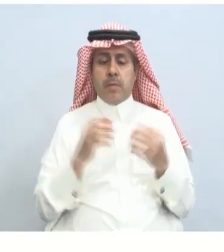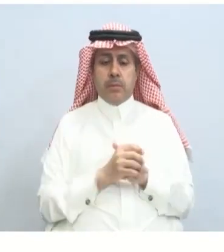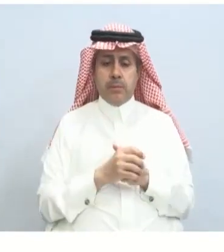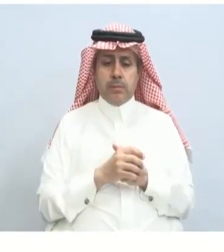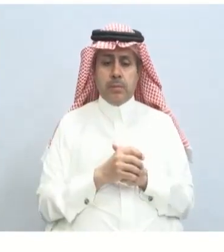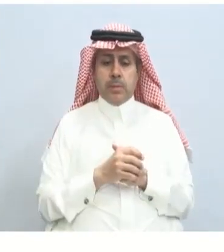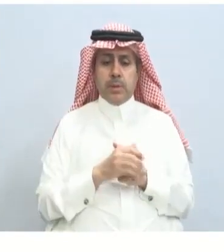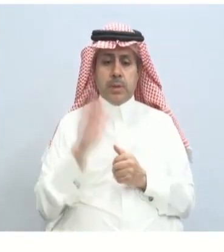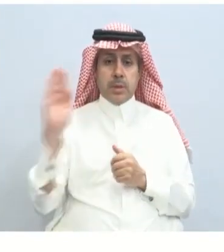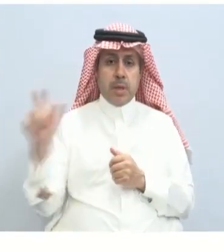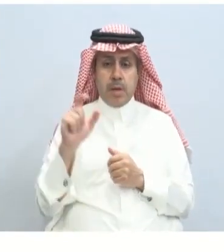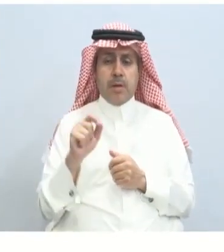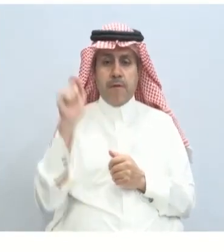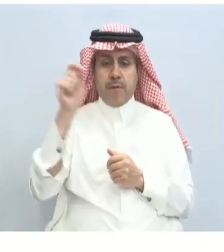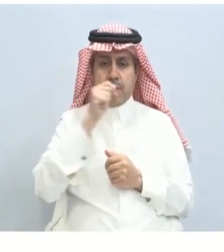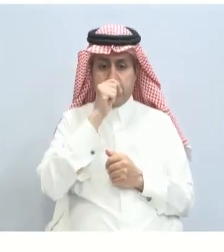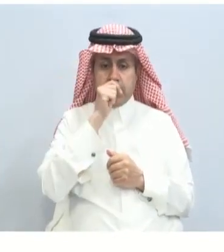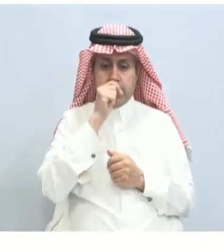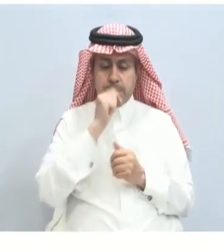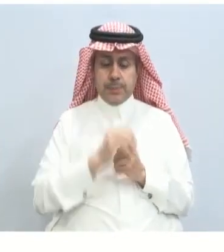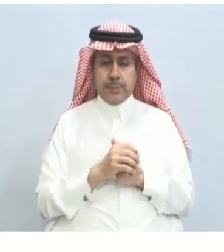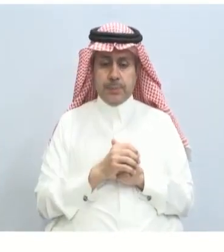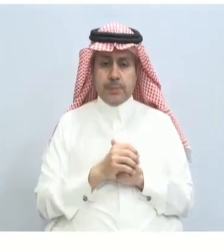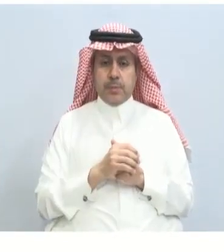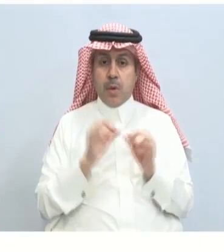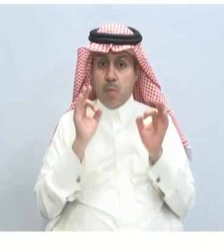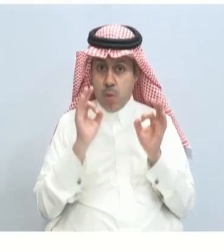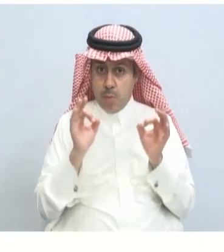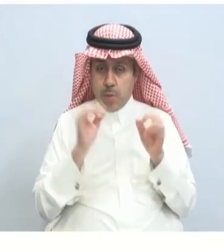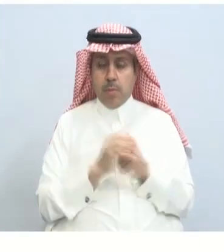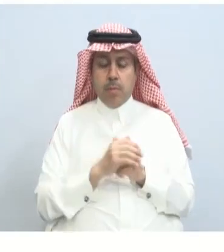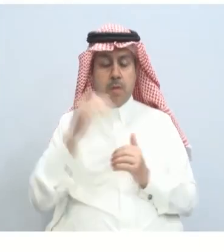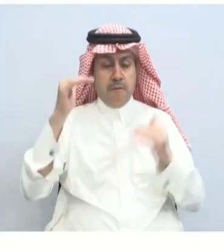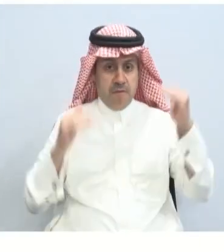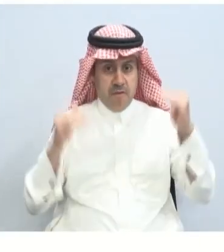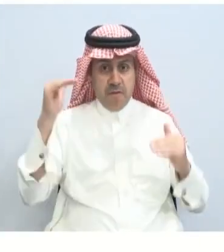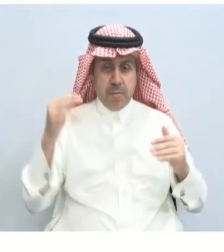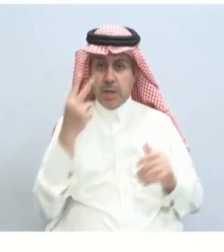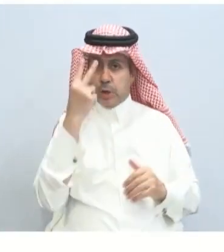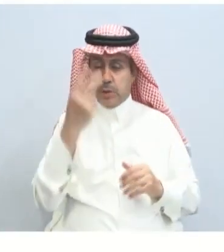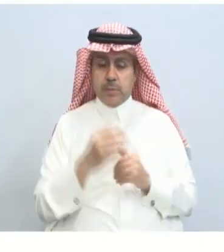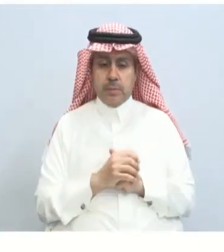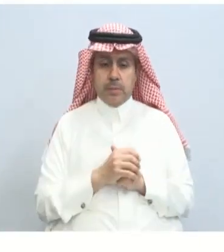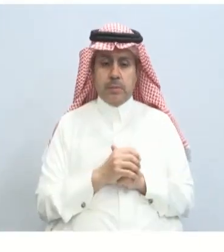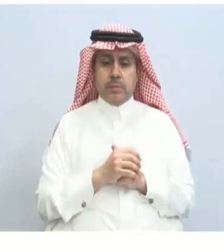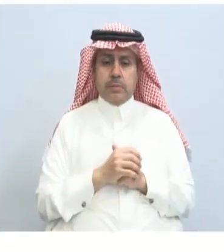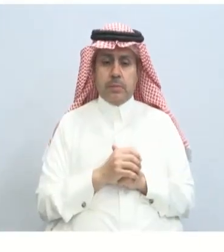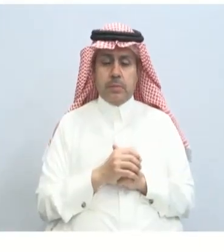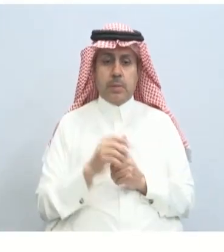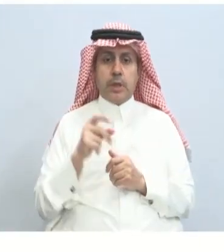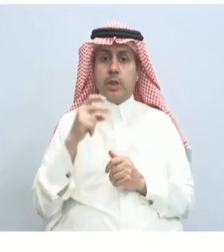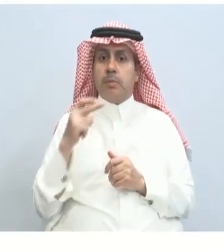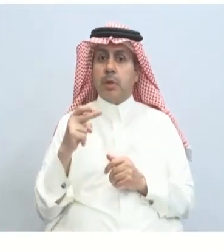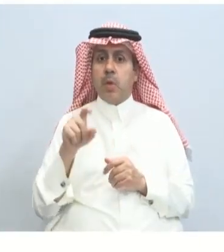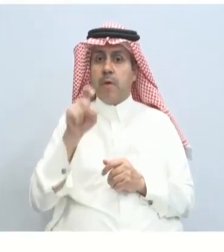لساين ثيتا وهنا ايها الاخوه الكرام لابد اني افرق بين حاجتين هل هو طلب مني الثيتا ولا